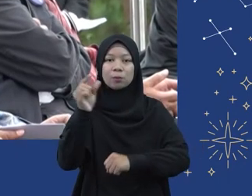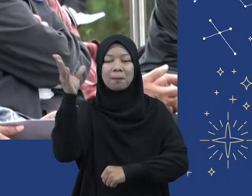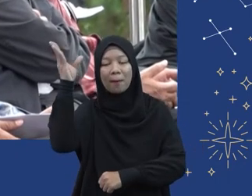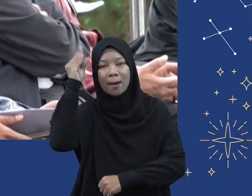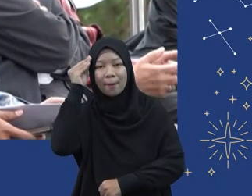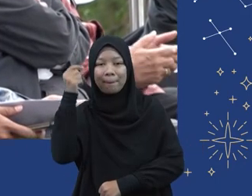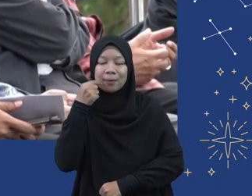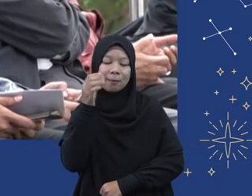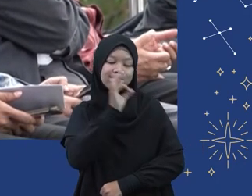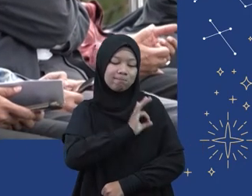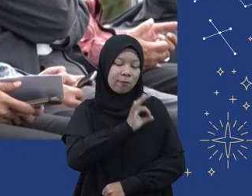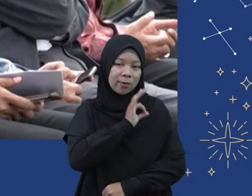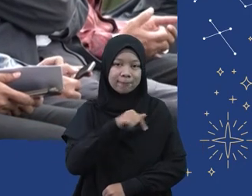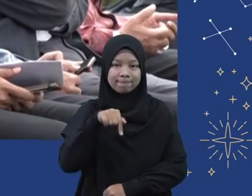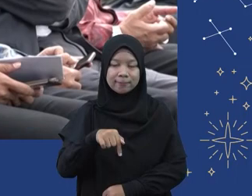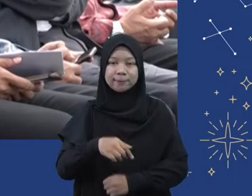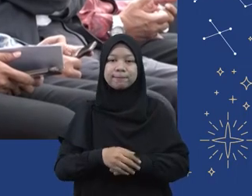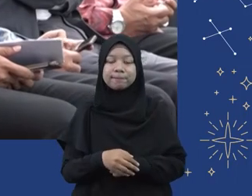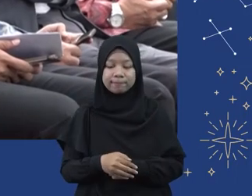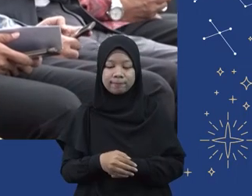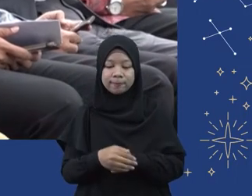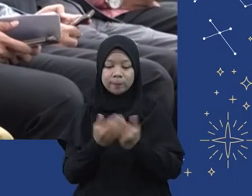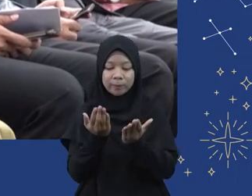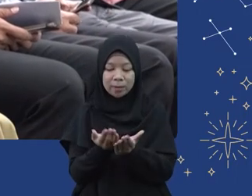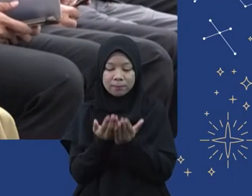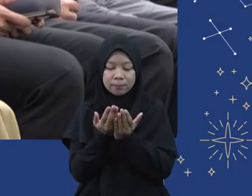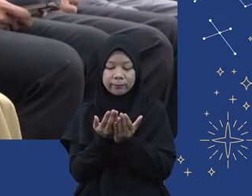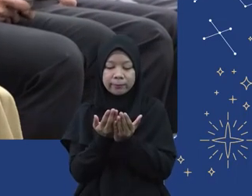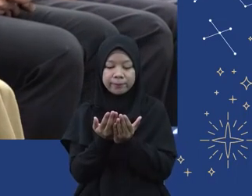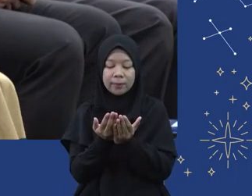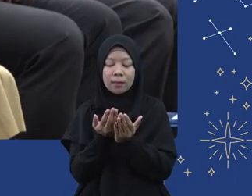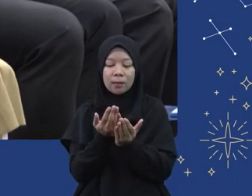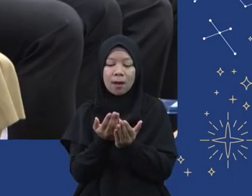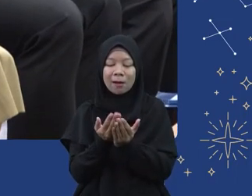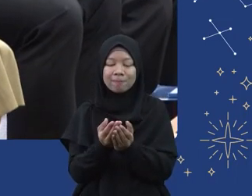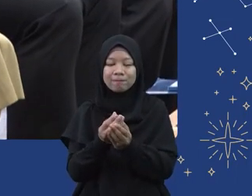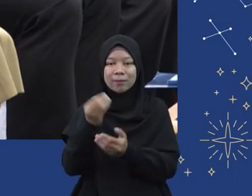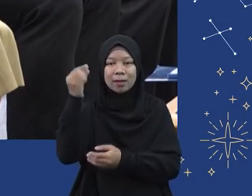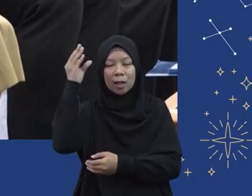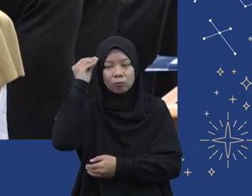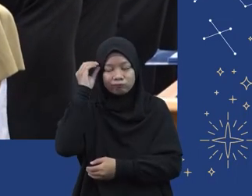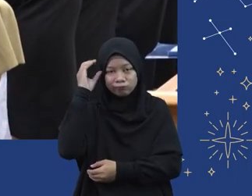rahmat dari kandungannya Allahumma inni as alukain